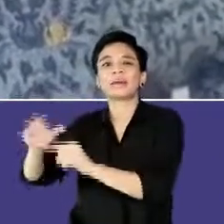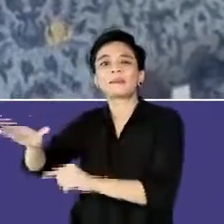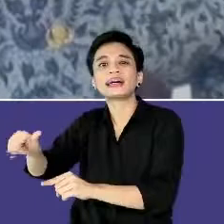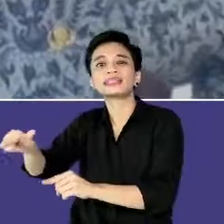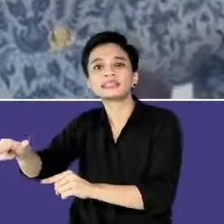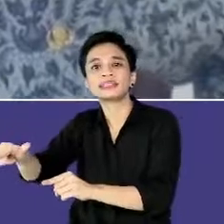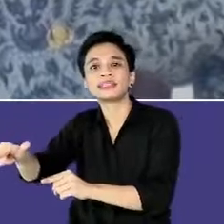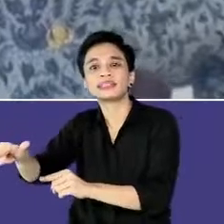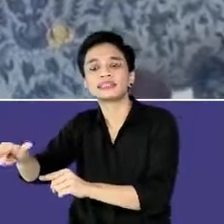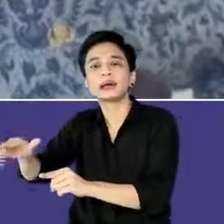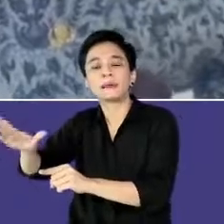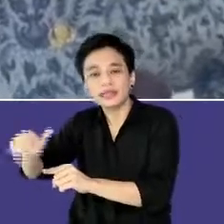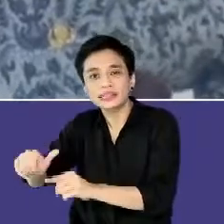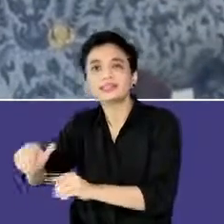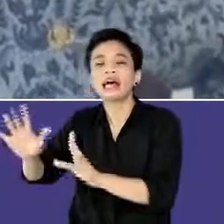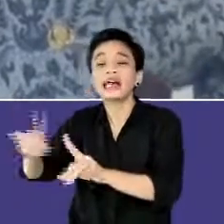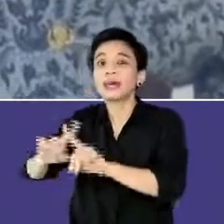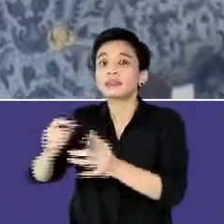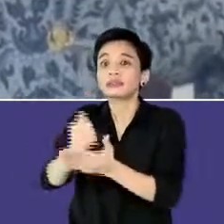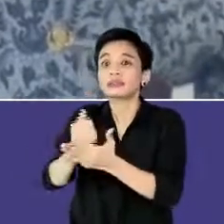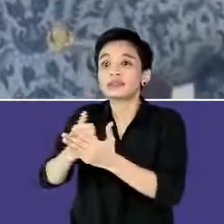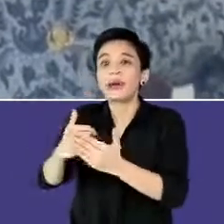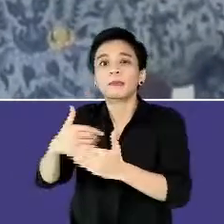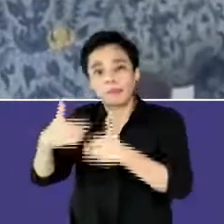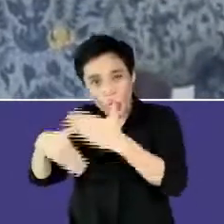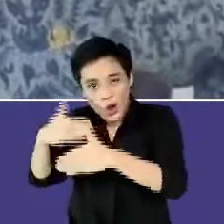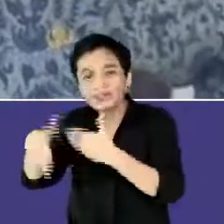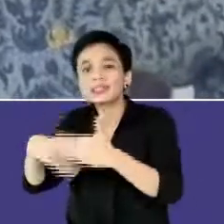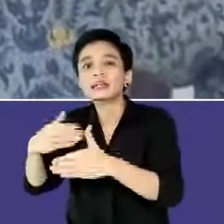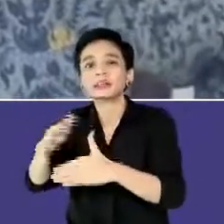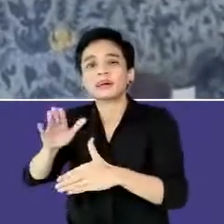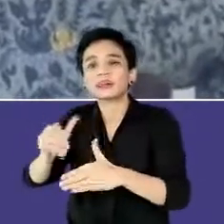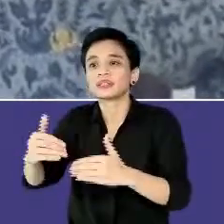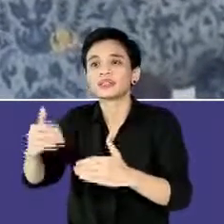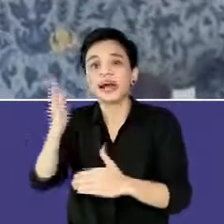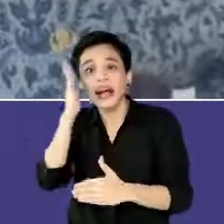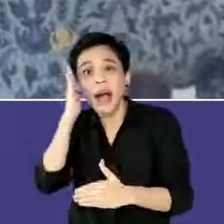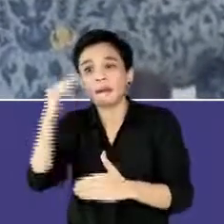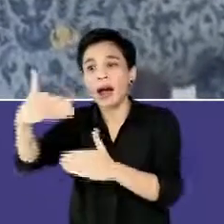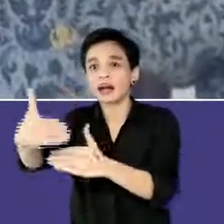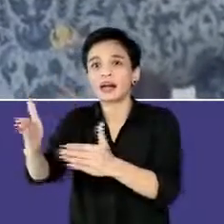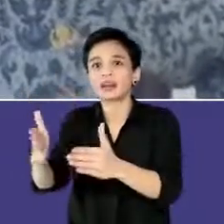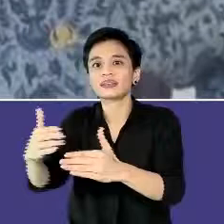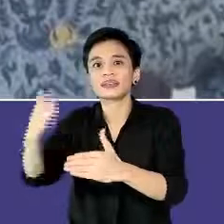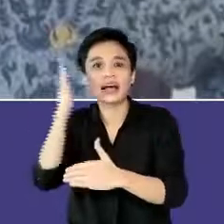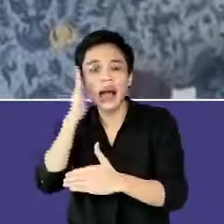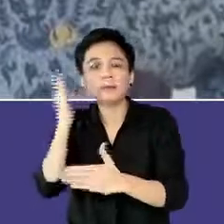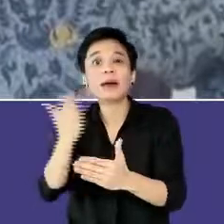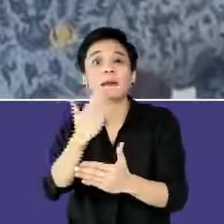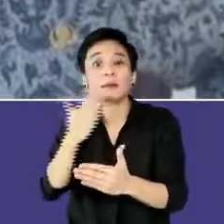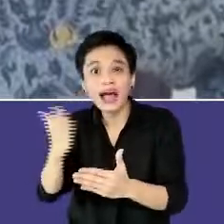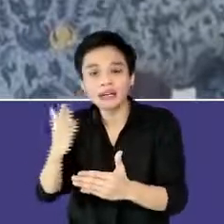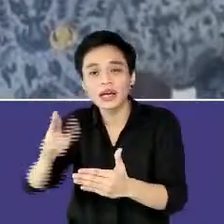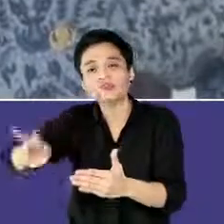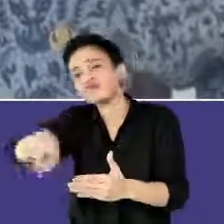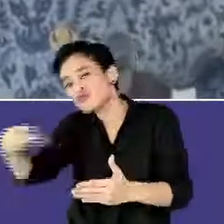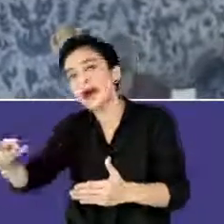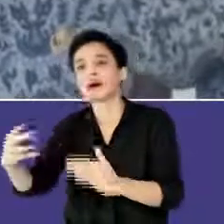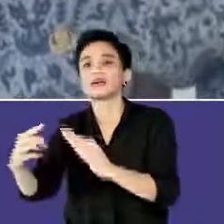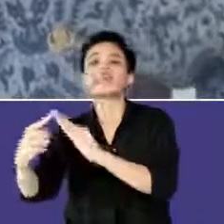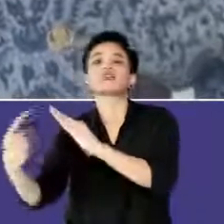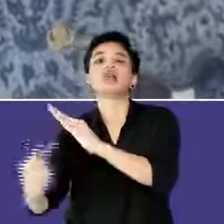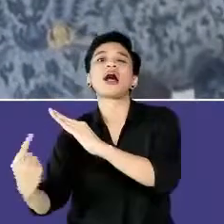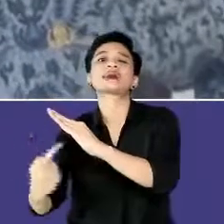upaya meng-convert yang isolasi yang perawatan biasa menjadi isolasi PT yang didownload kita bisa merah Pak ya